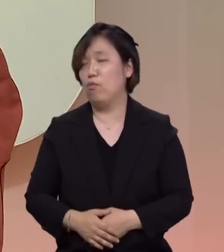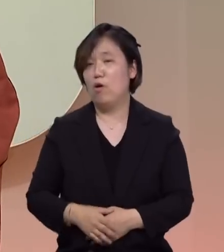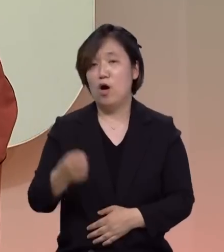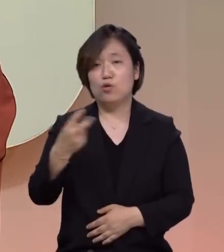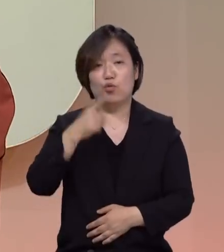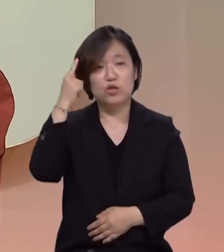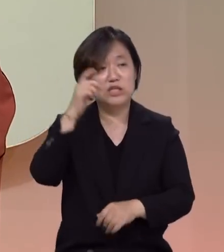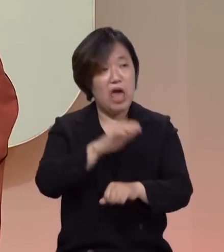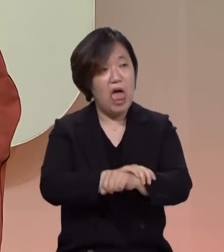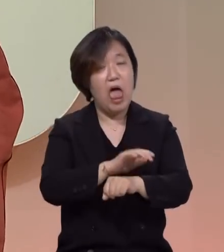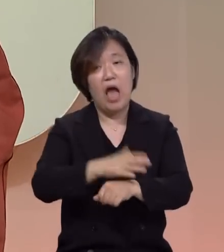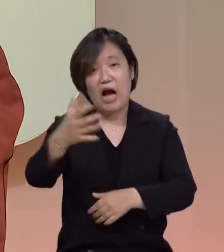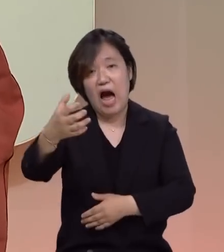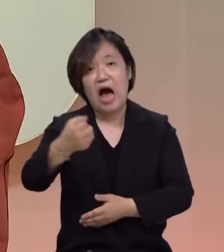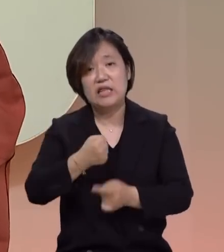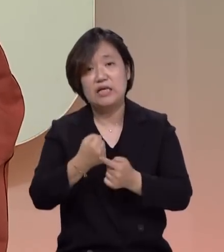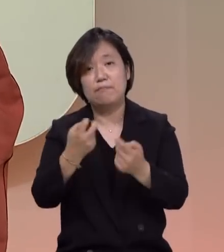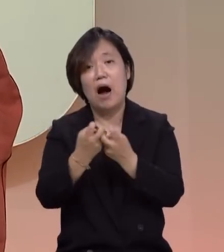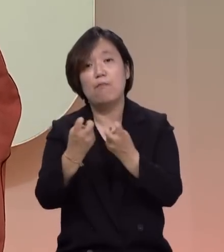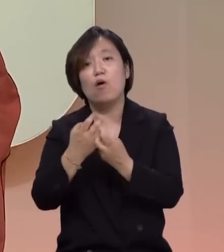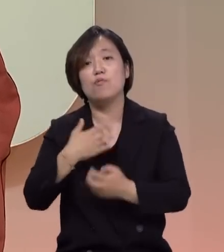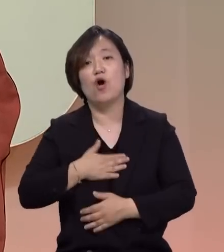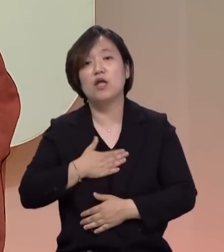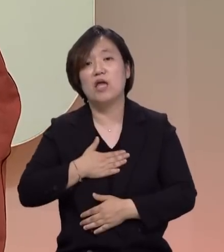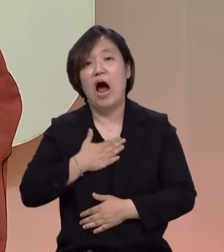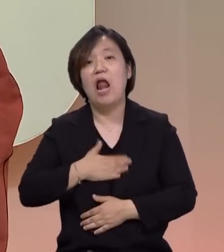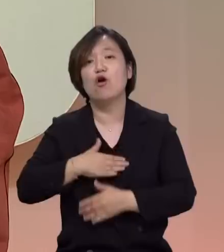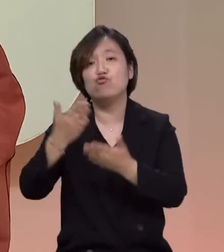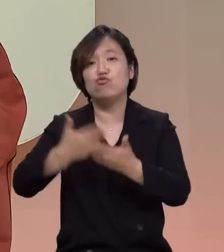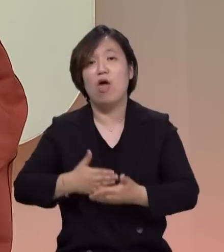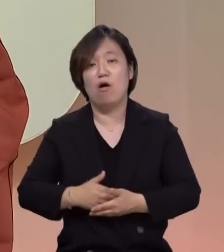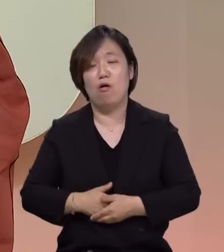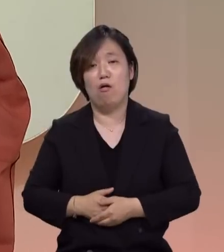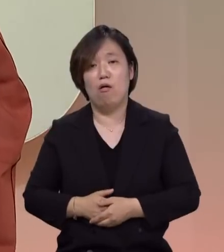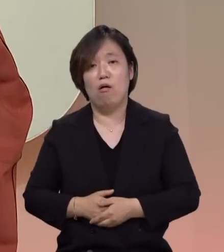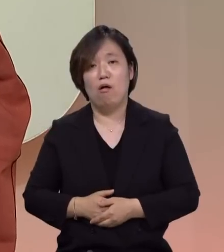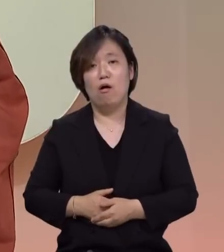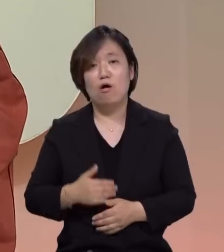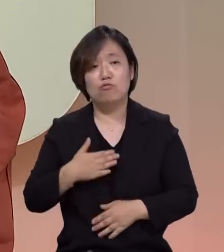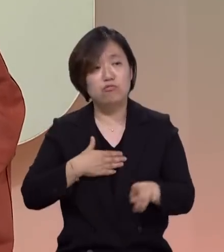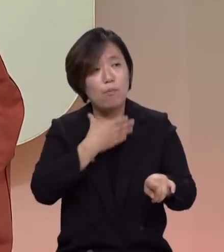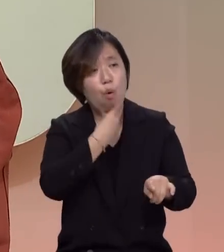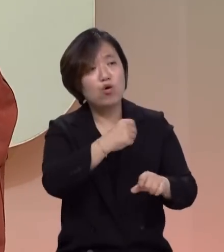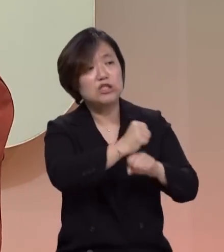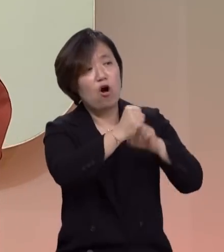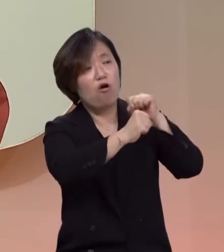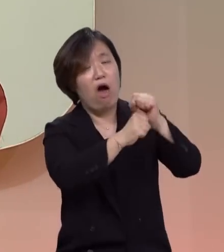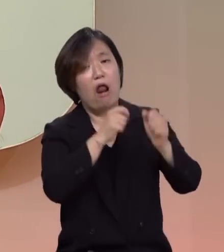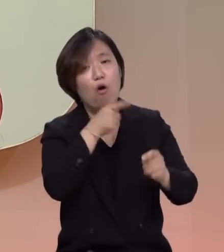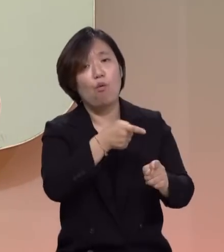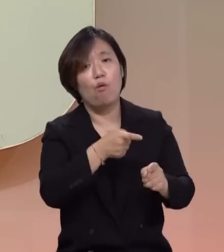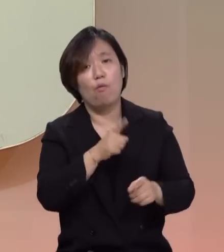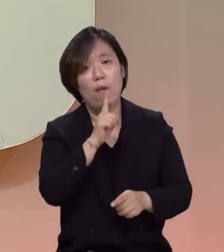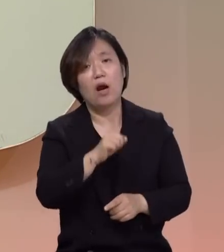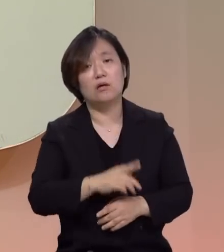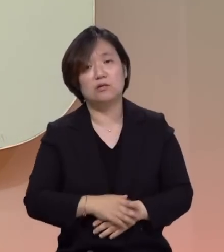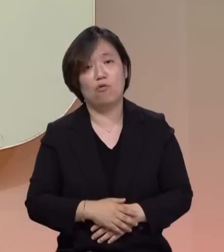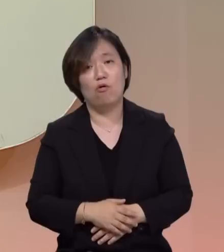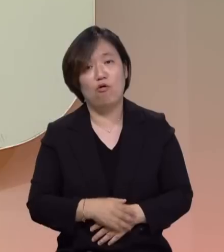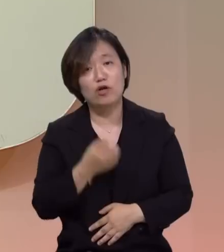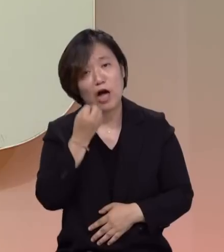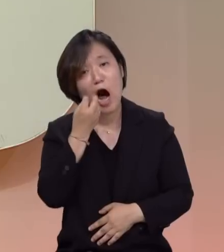방법을 가르쳐 주셔야지 아니 제가 무슨 무슨 절에 다니는 보살도 아니고 그냥 복지어라 복지어라라는 말만